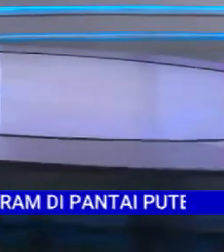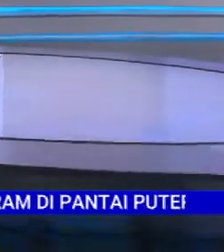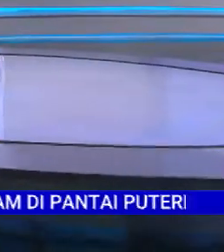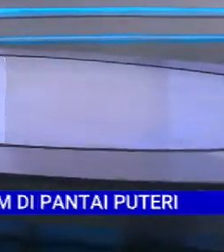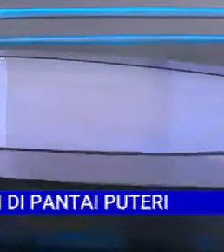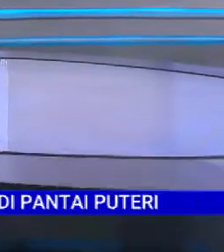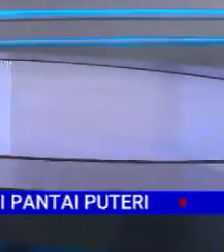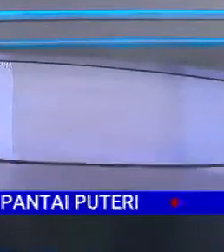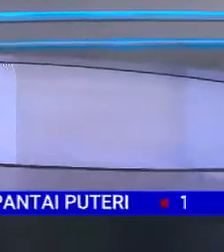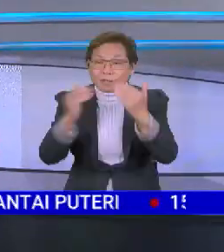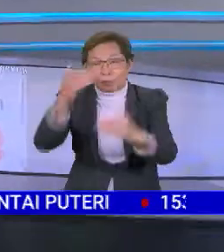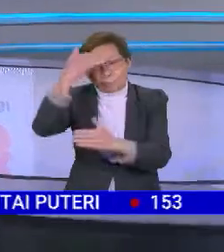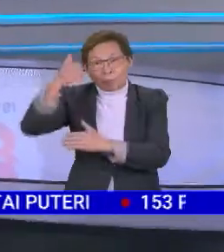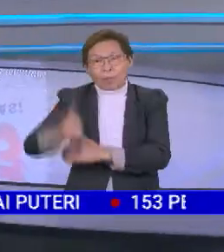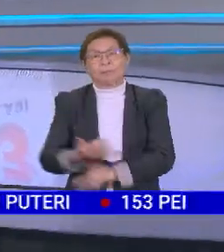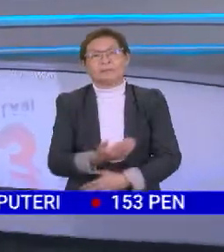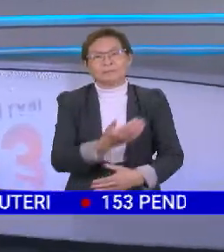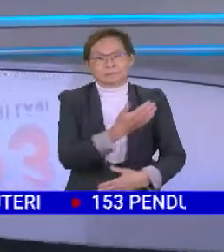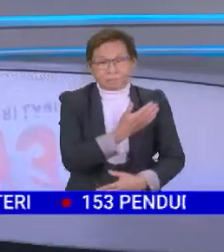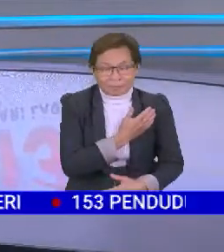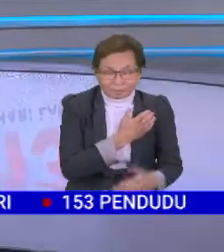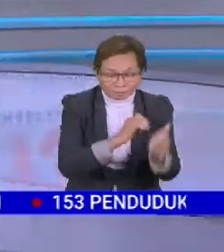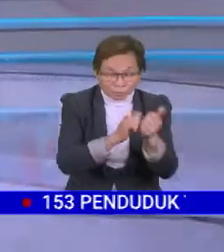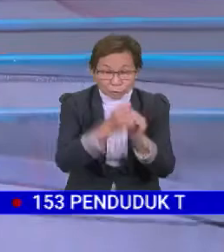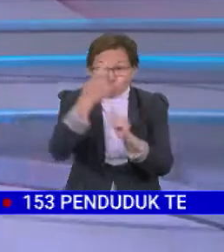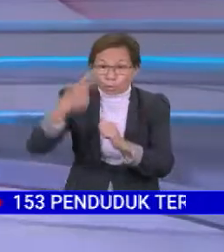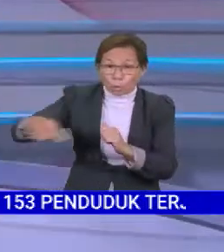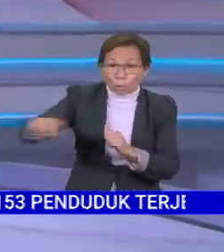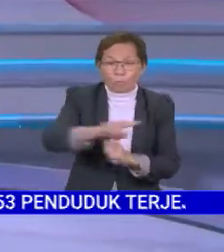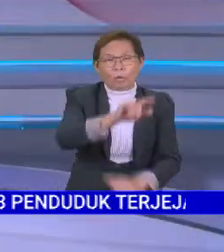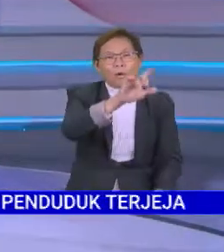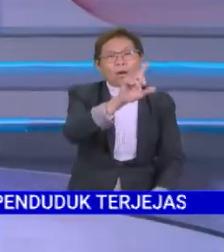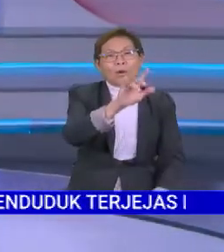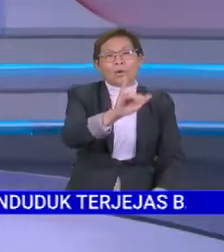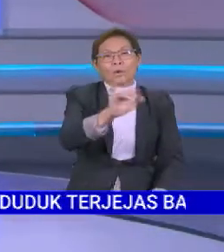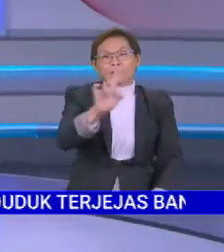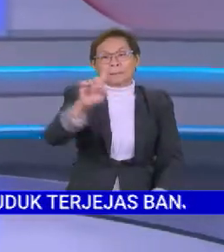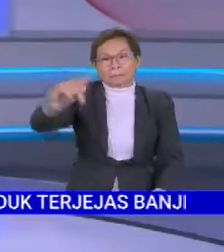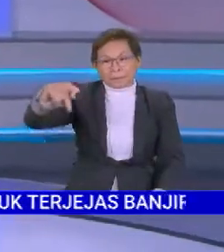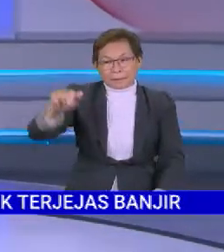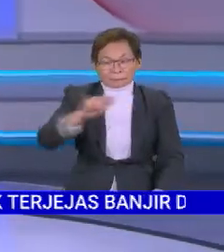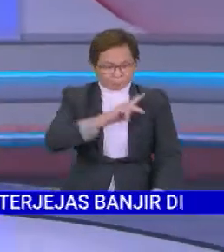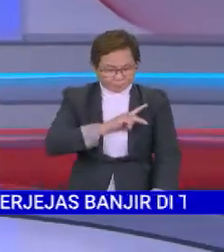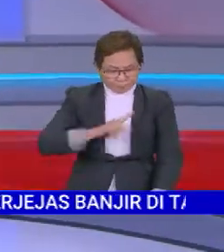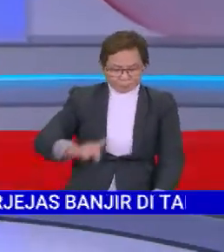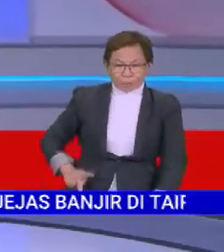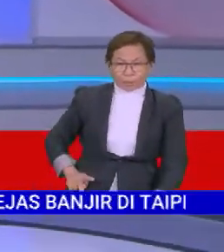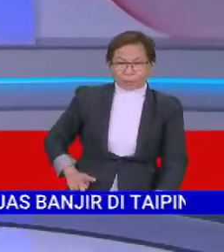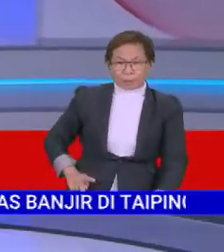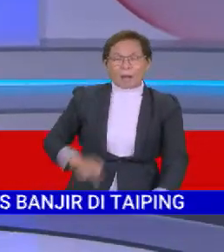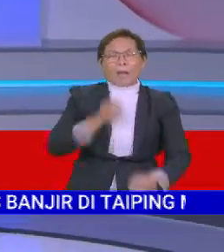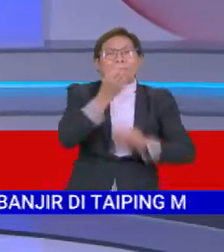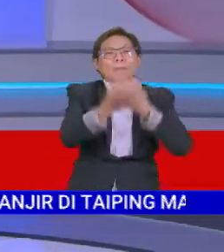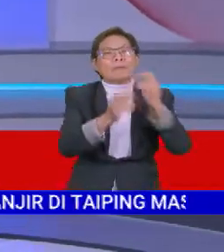diul terima kasih assalamualaikum dan salam sukan untuk semua yang di-pertuan agong alultan Abdullah riatuddin al-mustafa Bil Shah